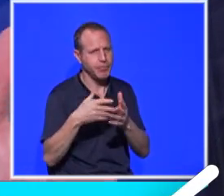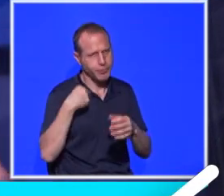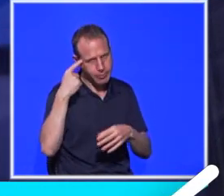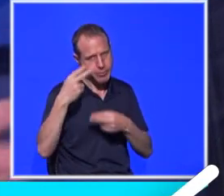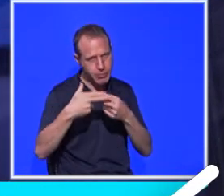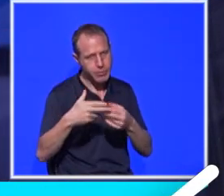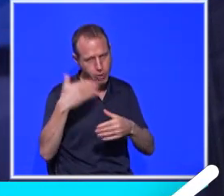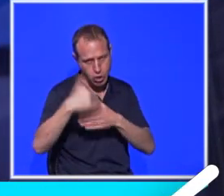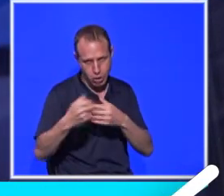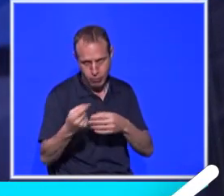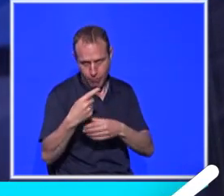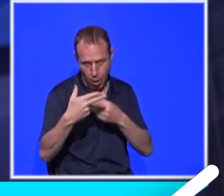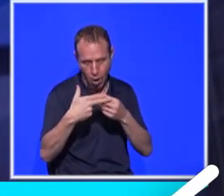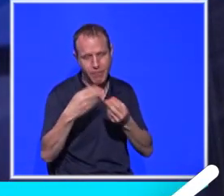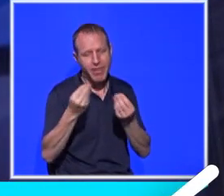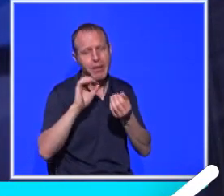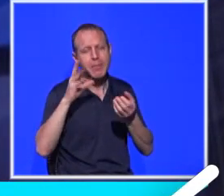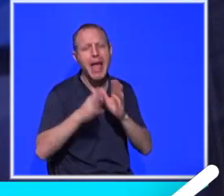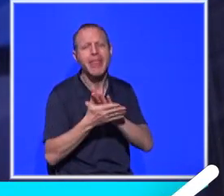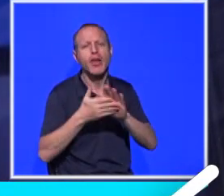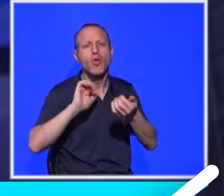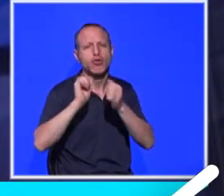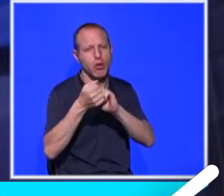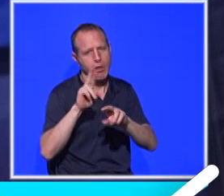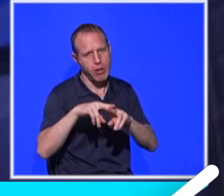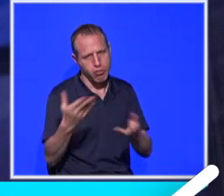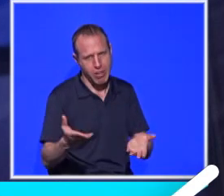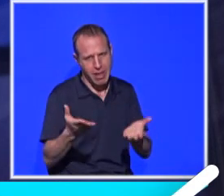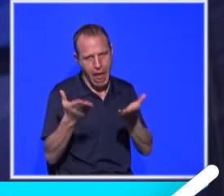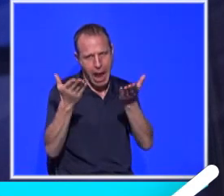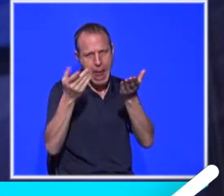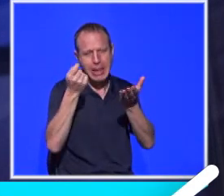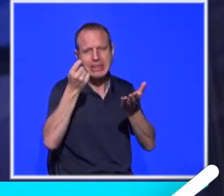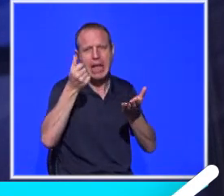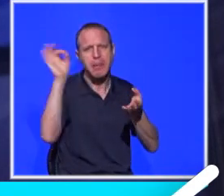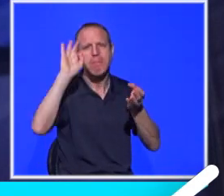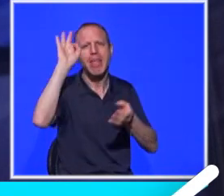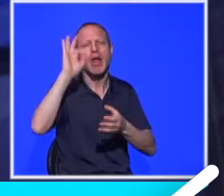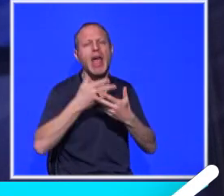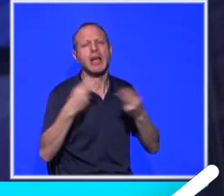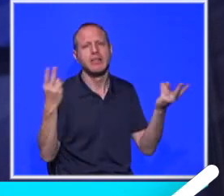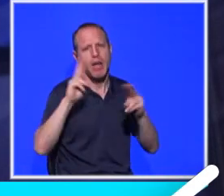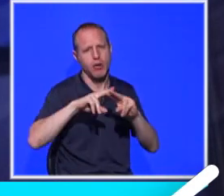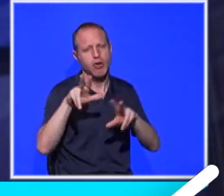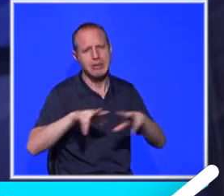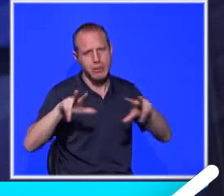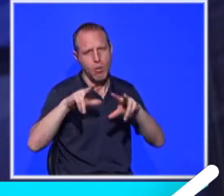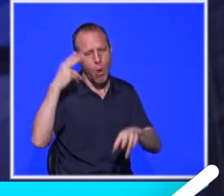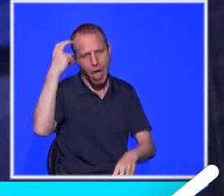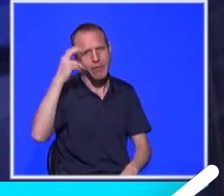סוף השבוע הקרוב הדברים יתחילו להשתנות, אחרי שנעלה קצת את, במדד של החשיפה, אחרי שהציבור הערבי קודם כל ידע